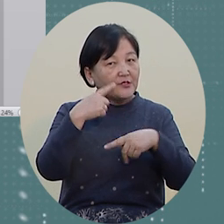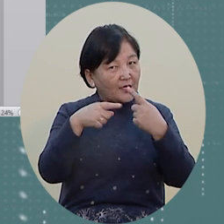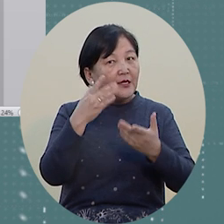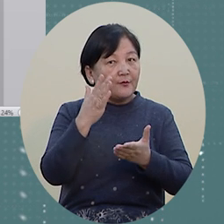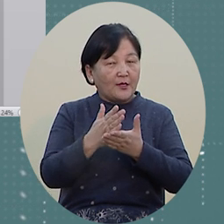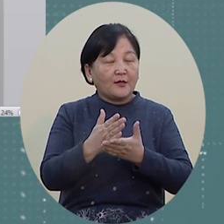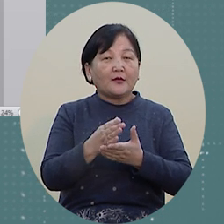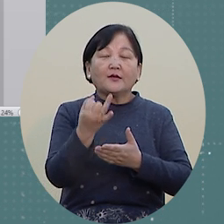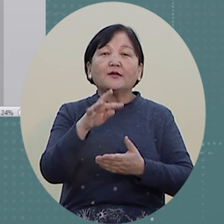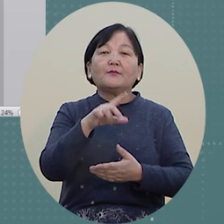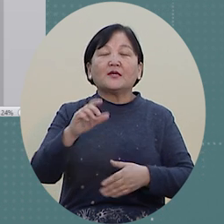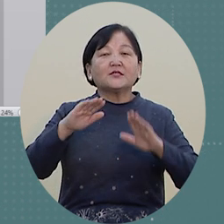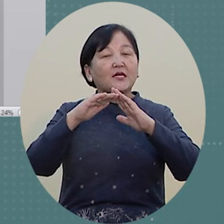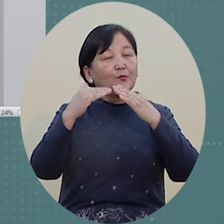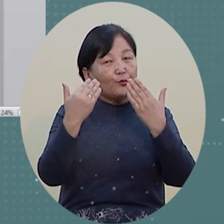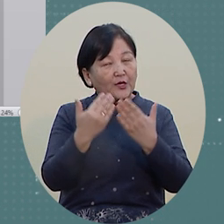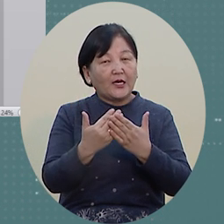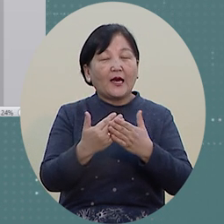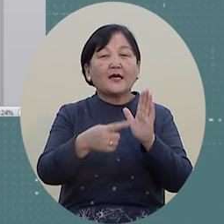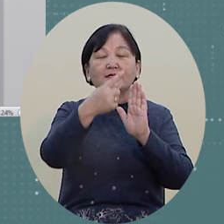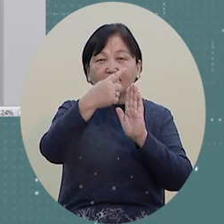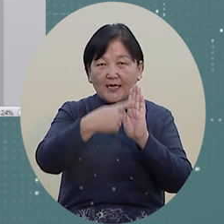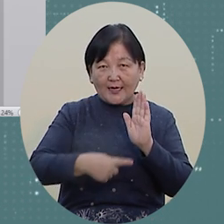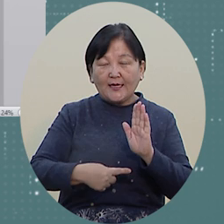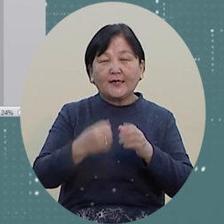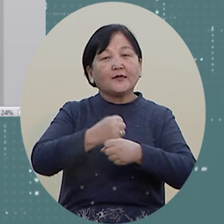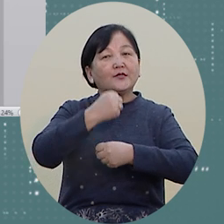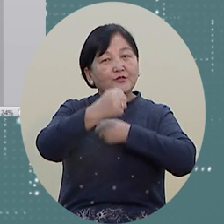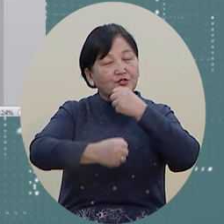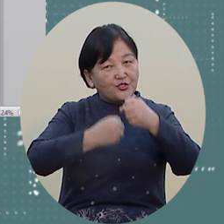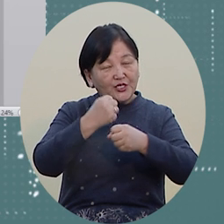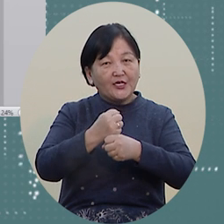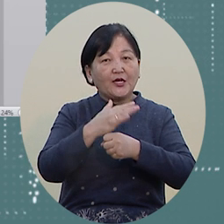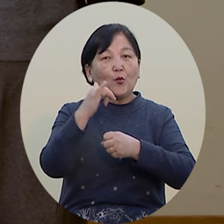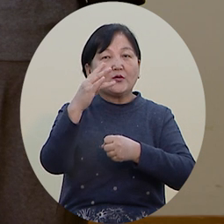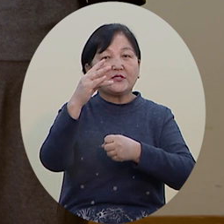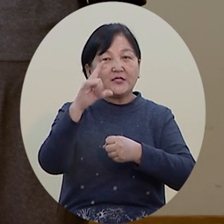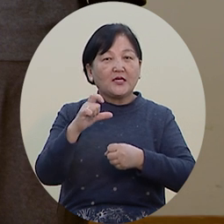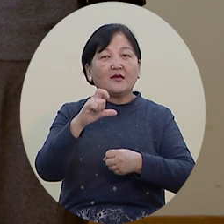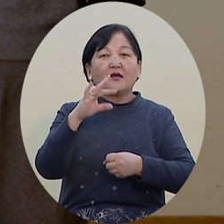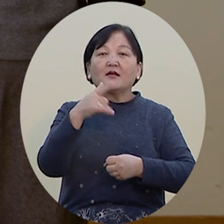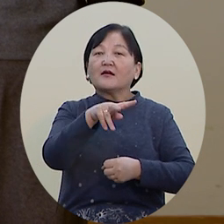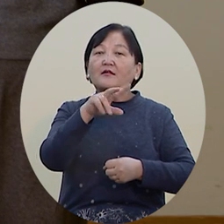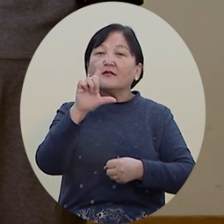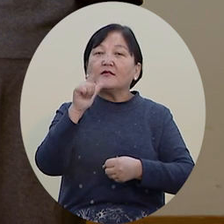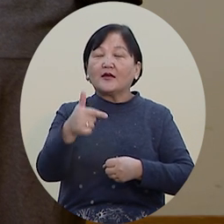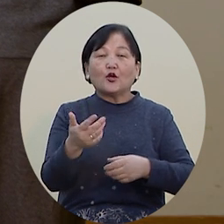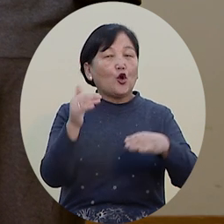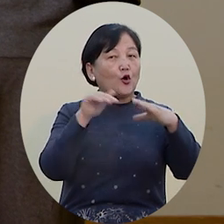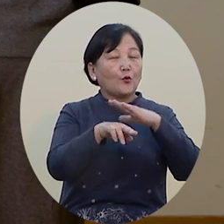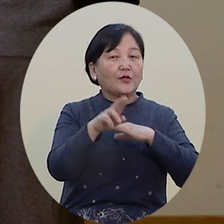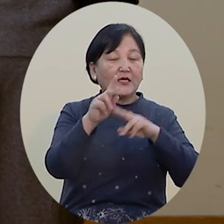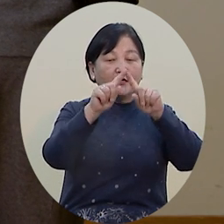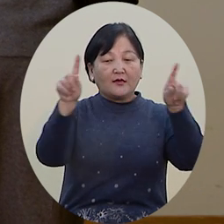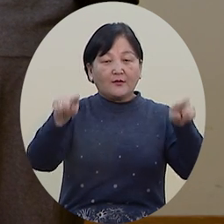гэр бүлийн хаан сарын тэгээд жилийн энэ усны хэрэглийг оруулах юм хүснэгт байгаа учраас